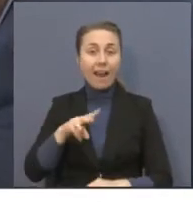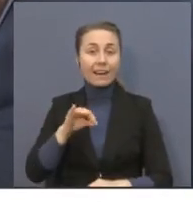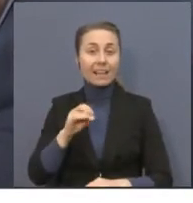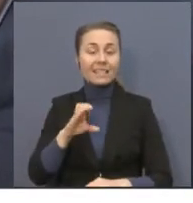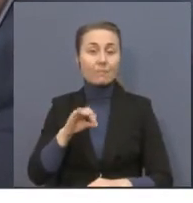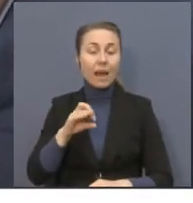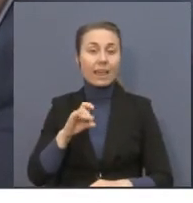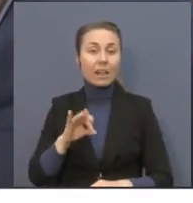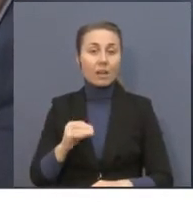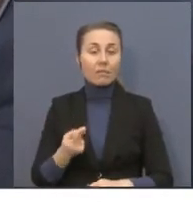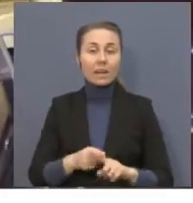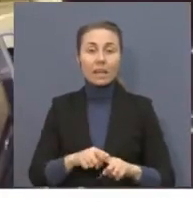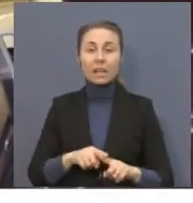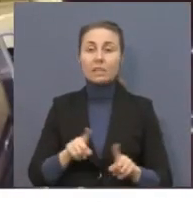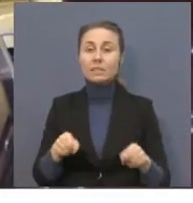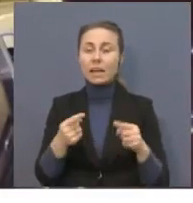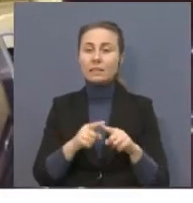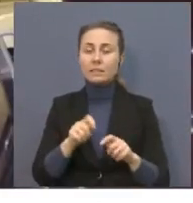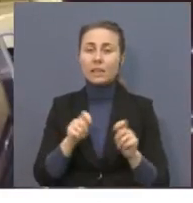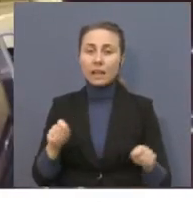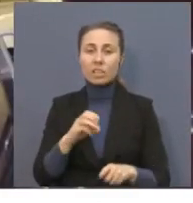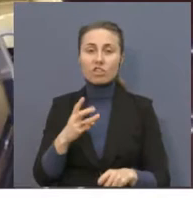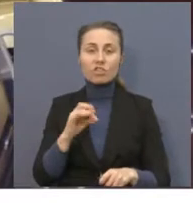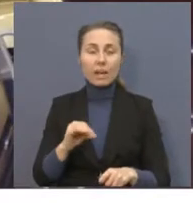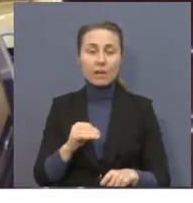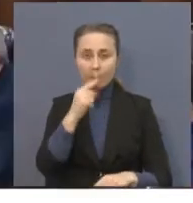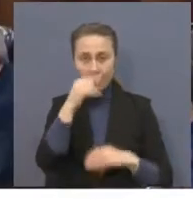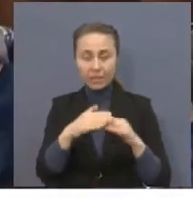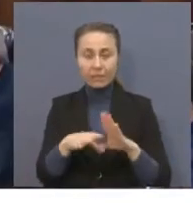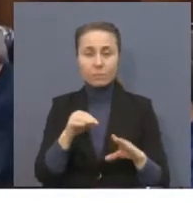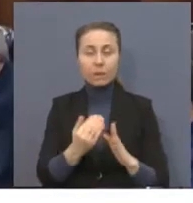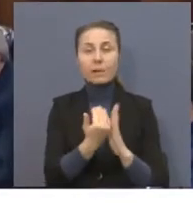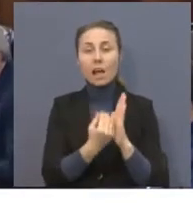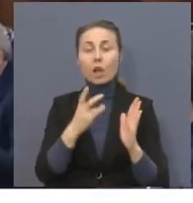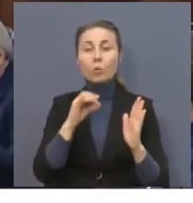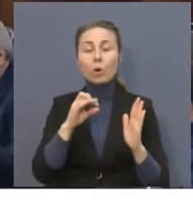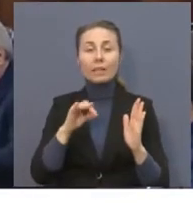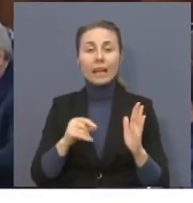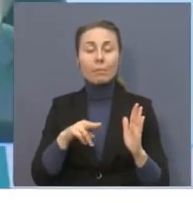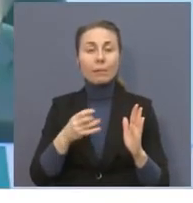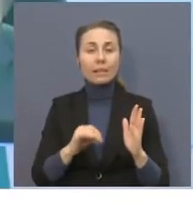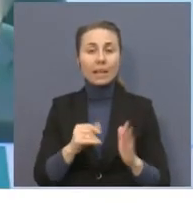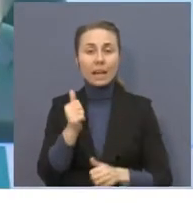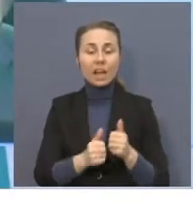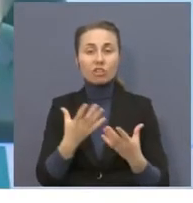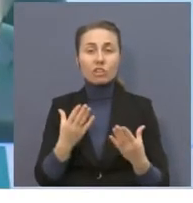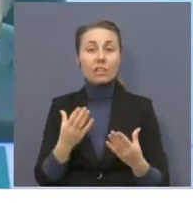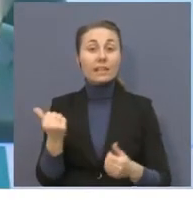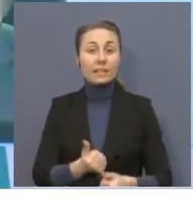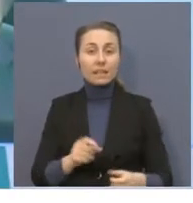Смаилову создать штаб по реализации предвыборной программы партии «Нур Отан». Он подчеркнул необходимость проведения еженедельных